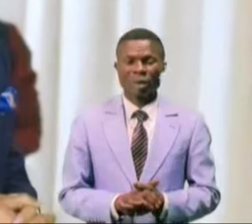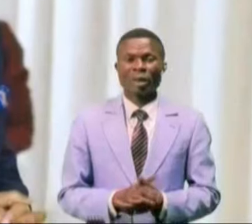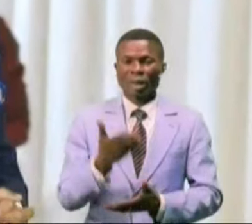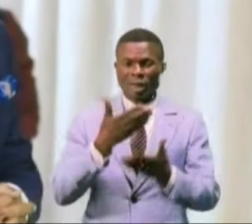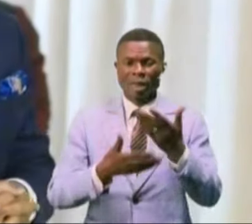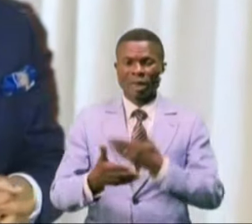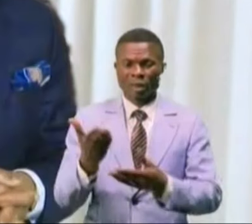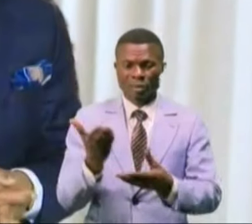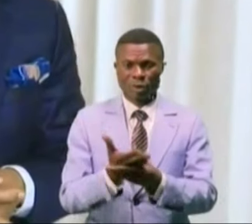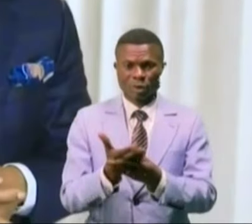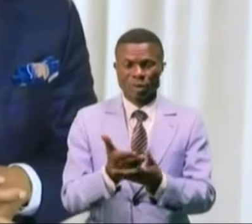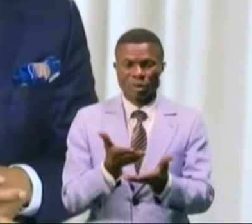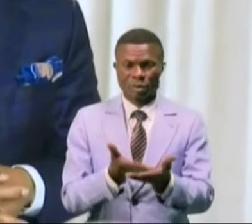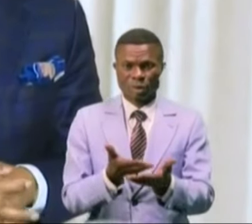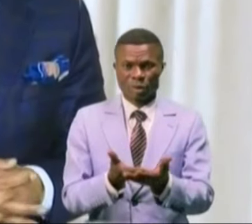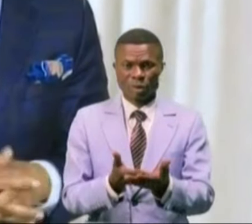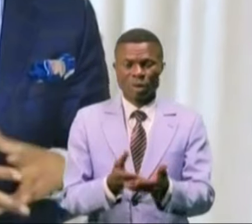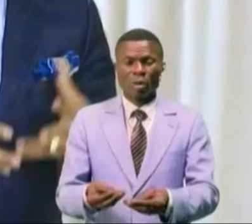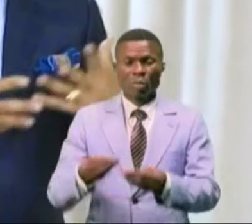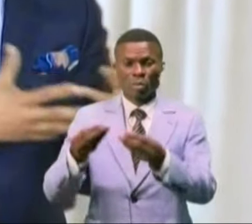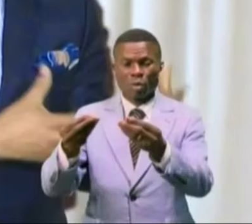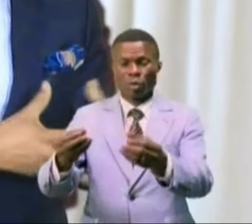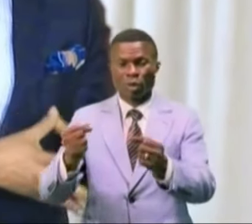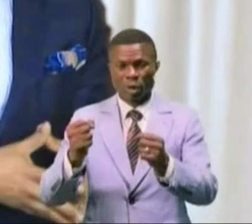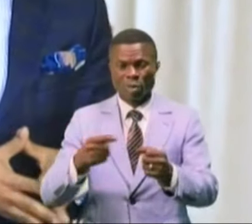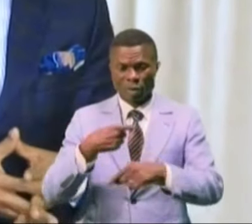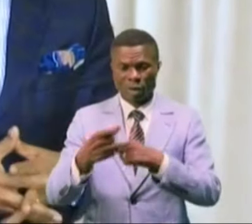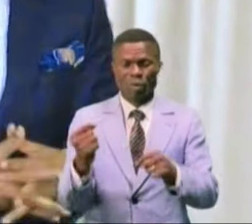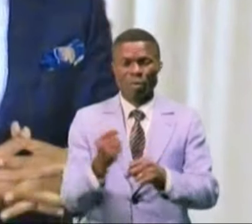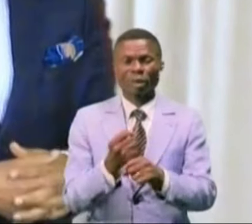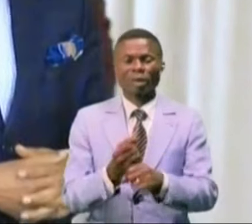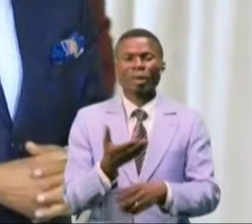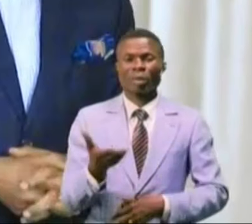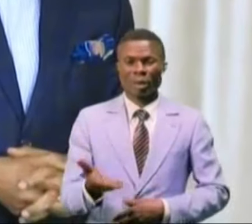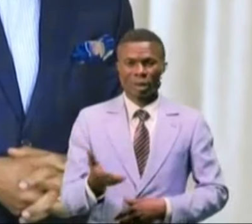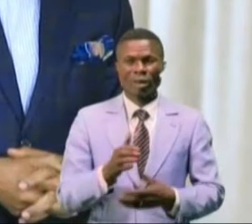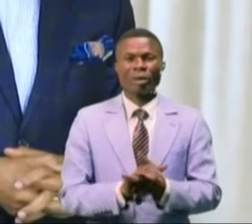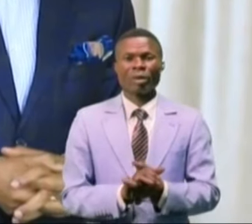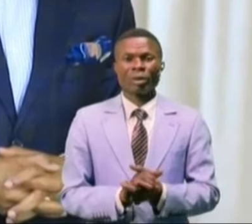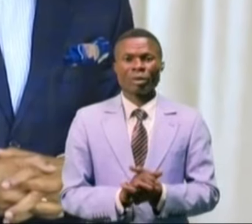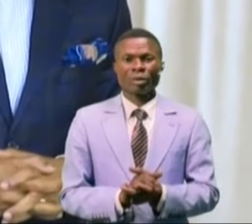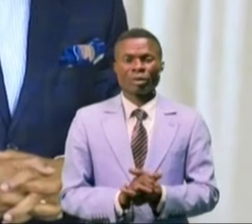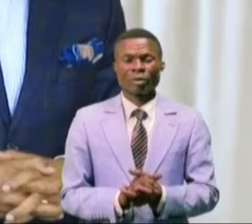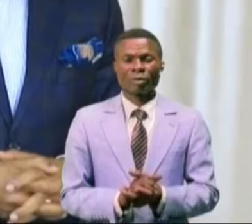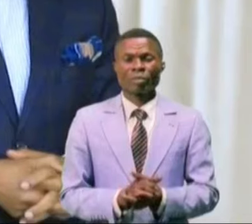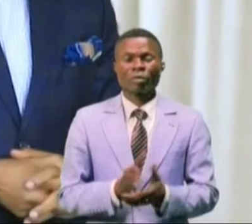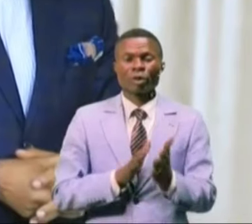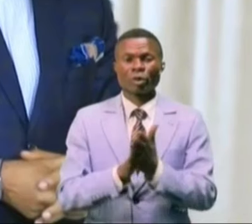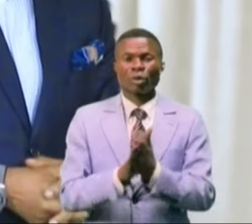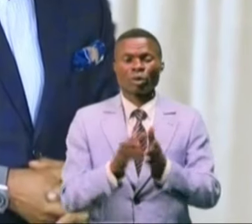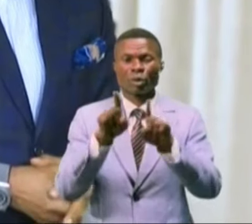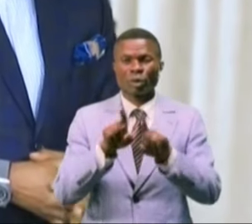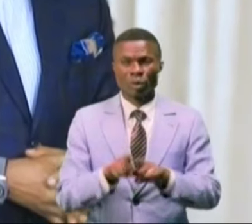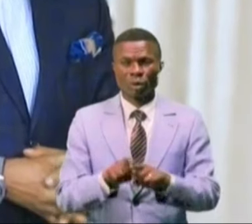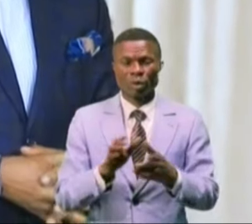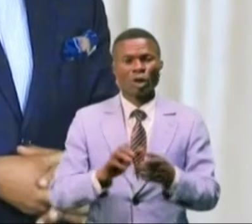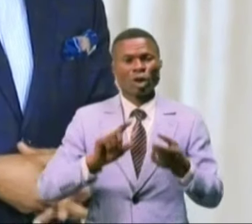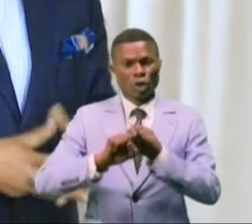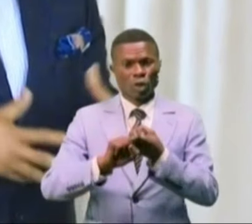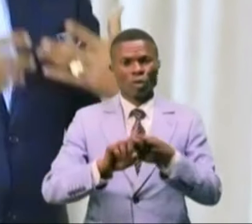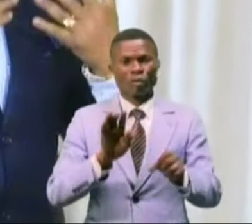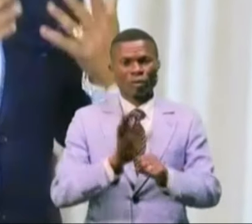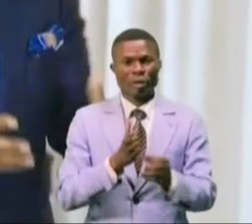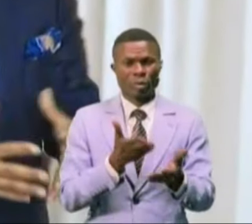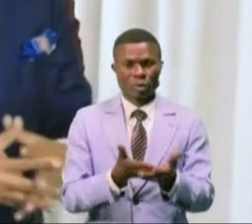coutumièresetteion don LEF fait confiance n souhaitons aussioup de Bonn